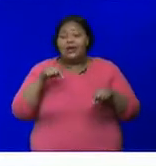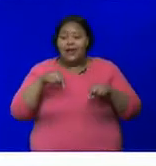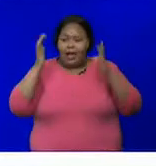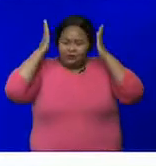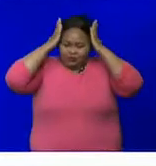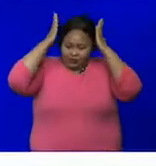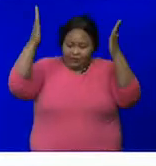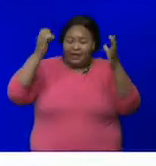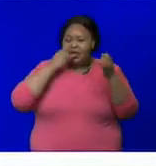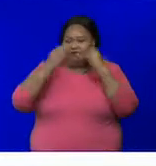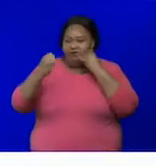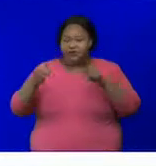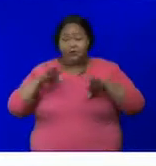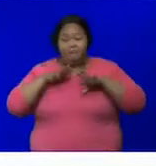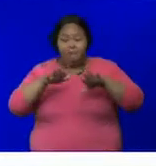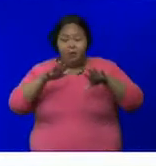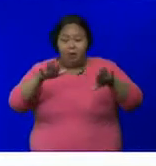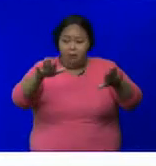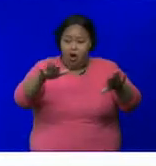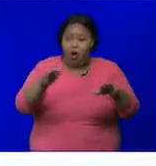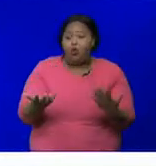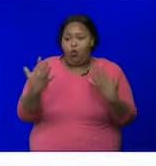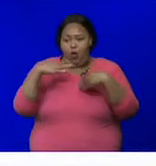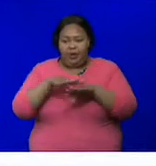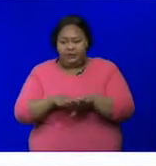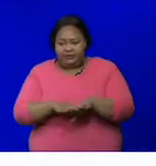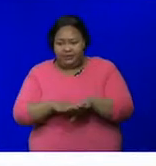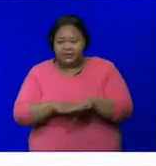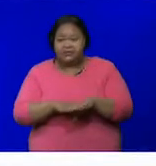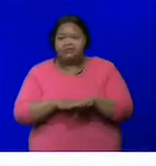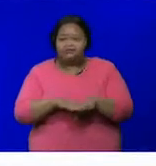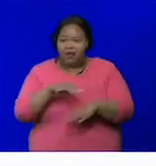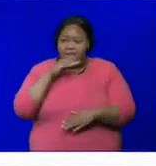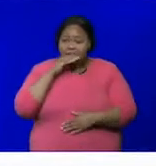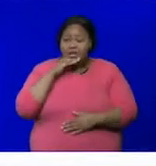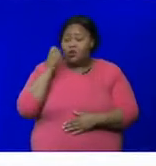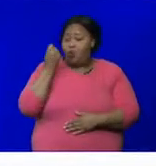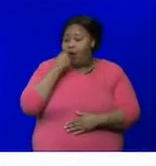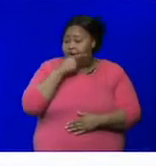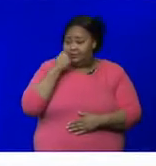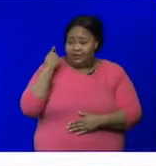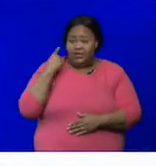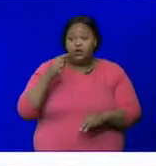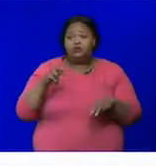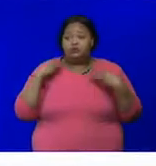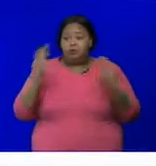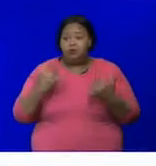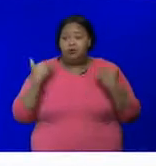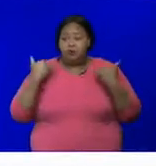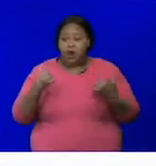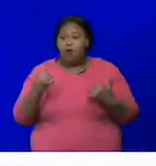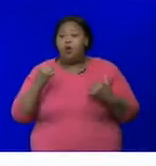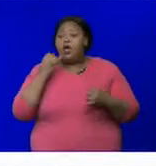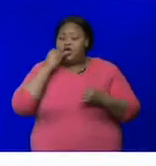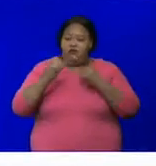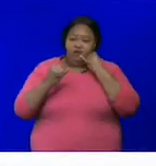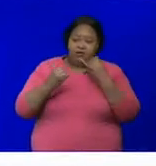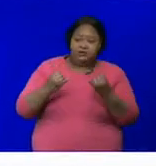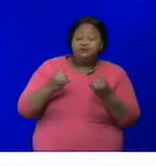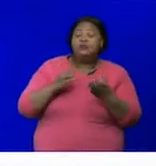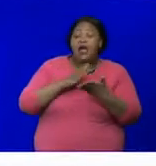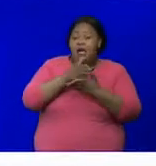selusabalele ngetindlela letehlukene netebuchwephesha tende kwabamelula kuthola lwati. Umhlababo kubhala